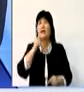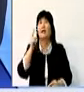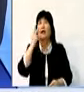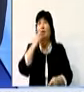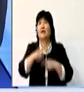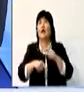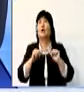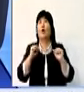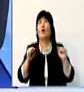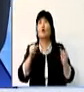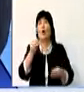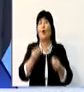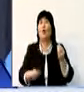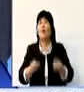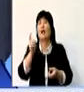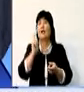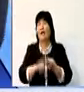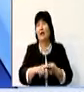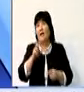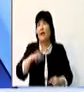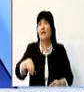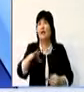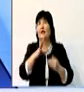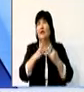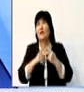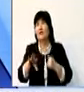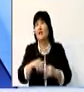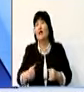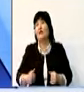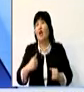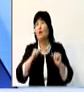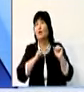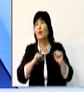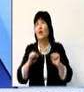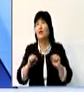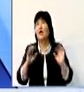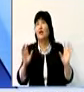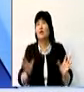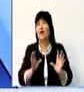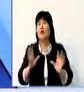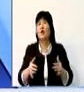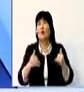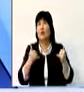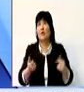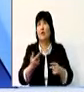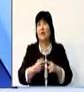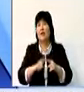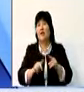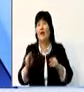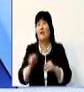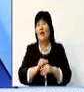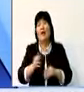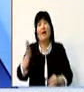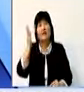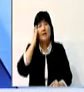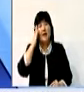дәстүрлі спорт ойындар арқылы елін, жерін намысын қорғауға, сақтауға үйретті, тәрбиеледі.